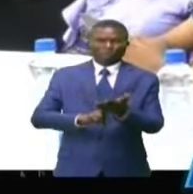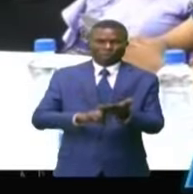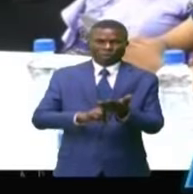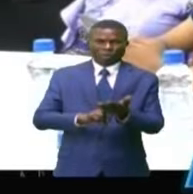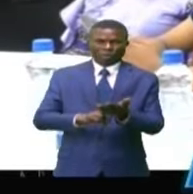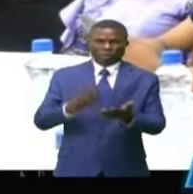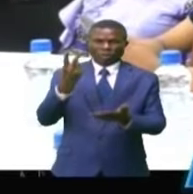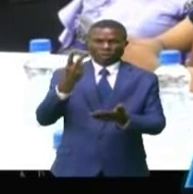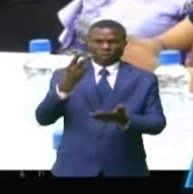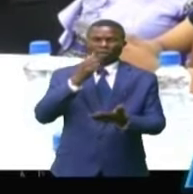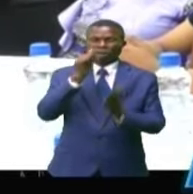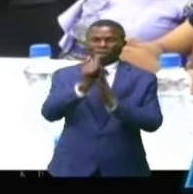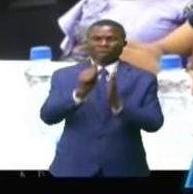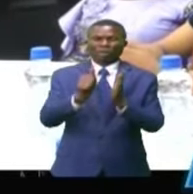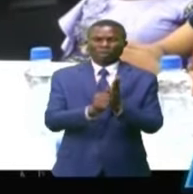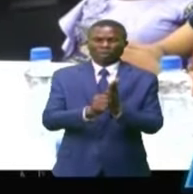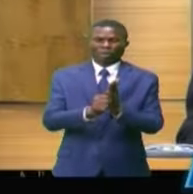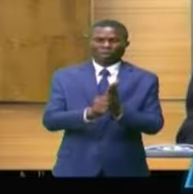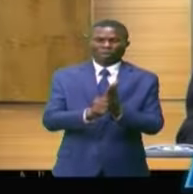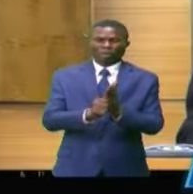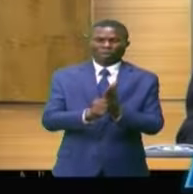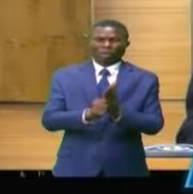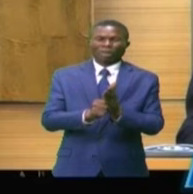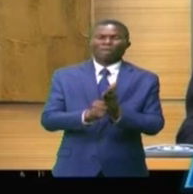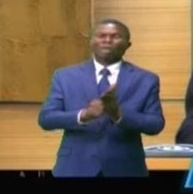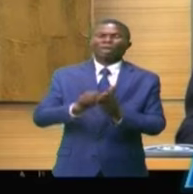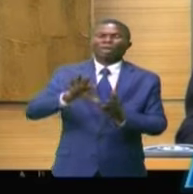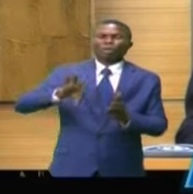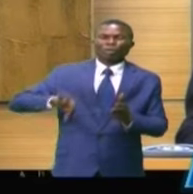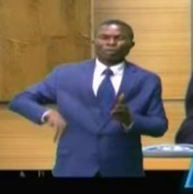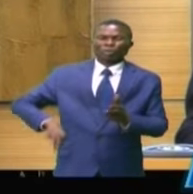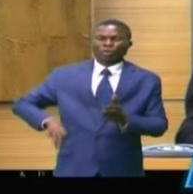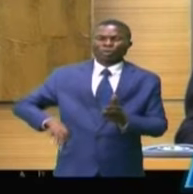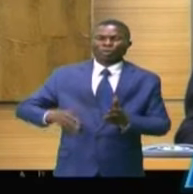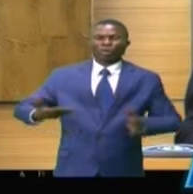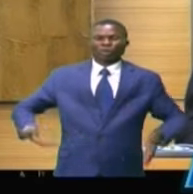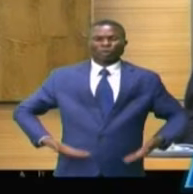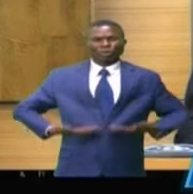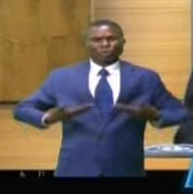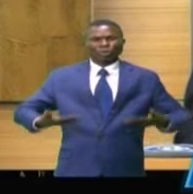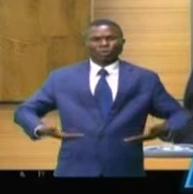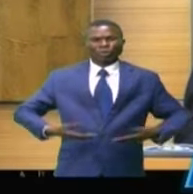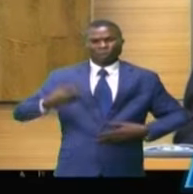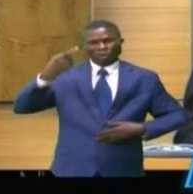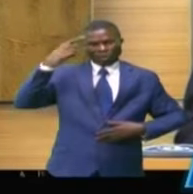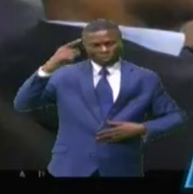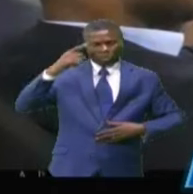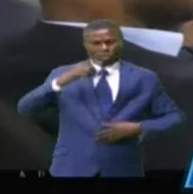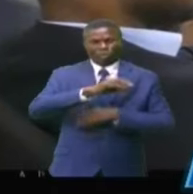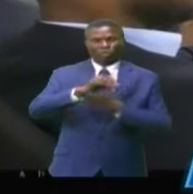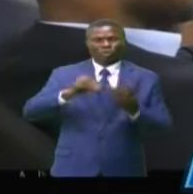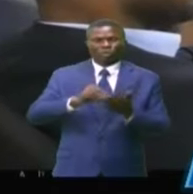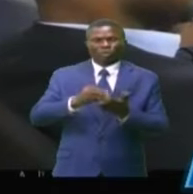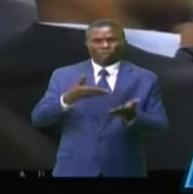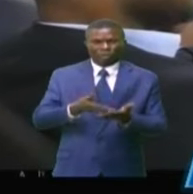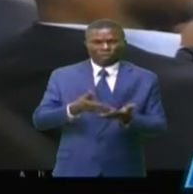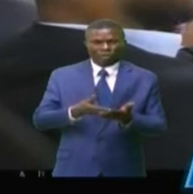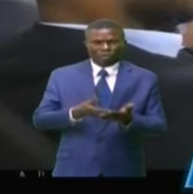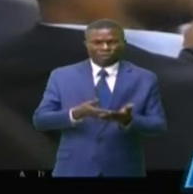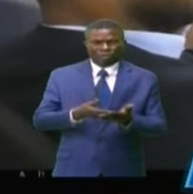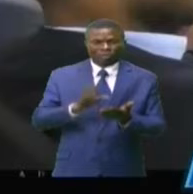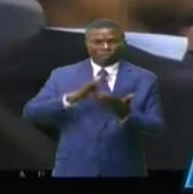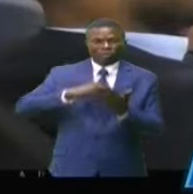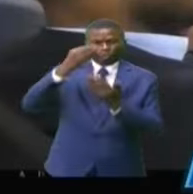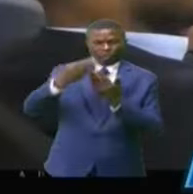de deux arrêtés aux conséquences particulièrement heureuses pour le centre. Cet instant de bilan